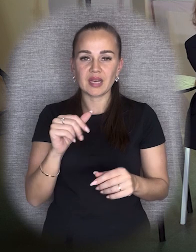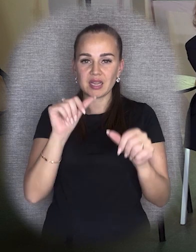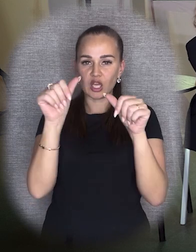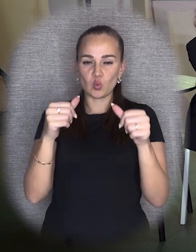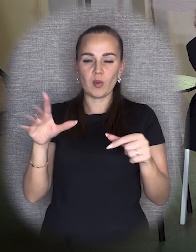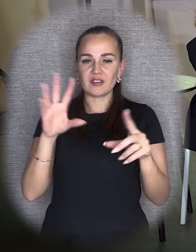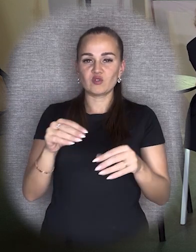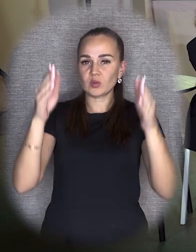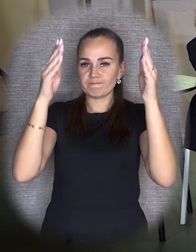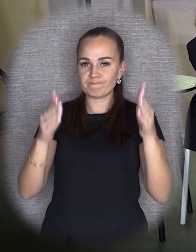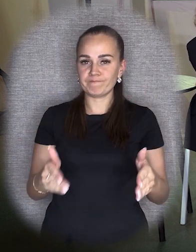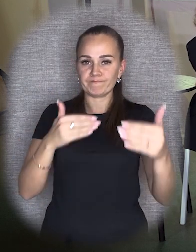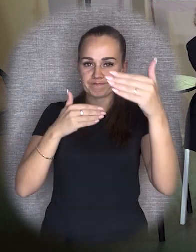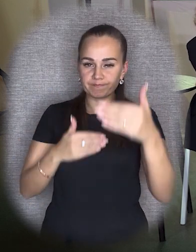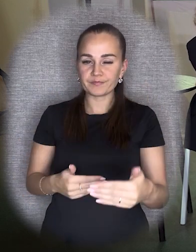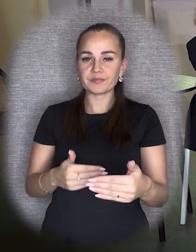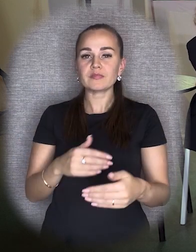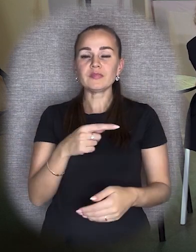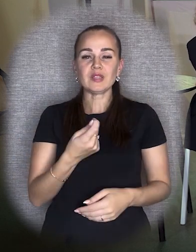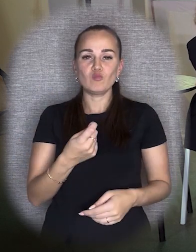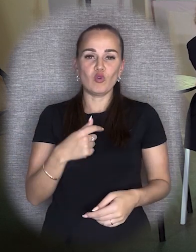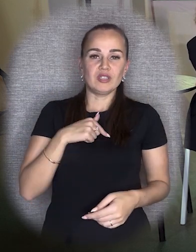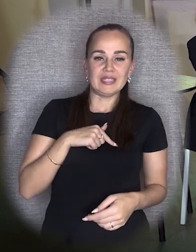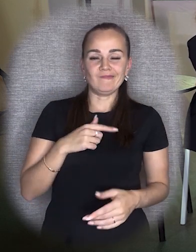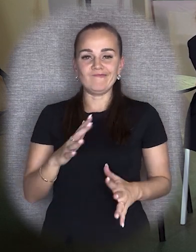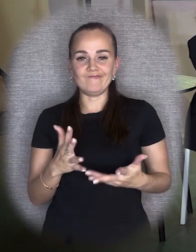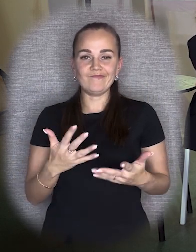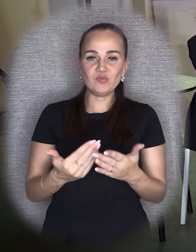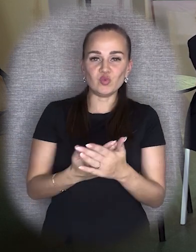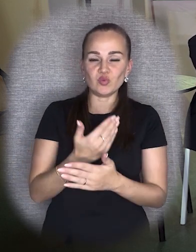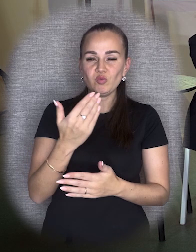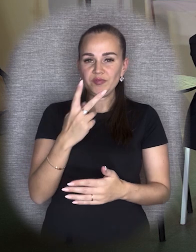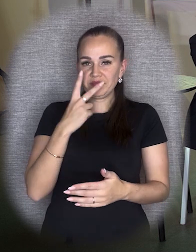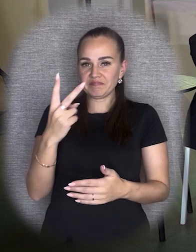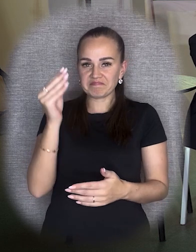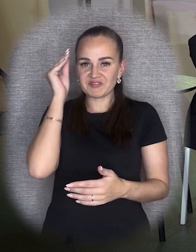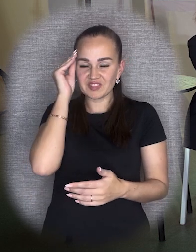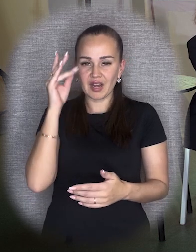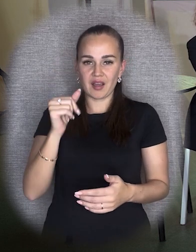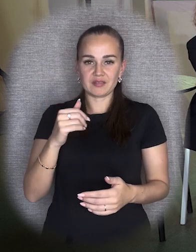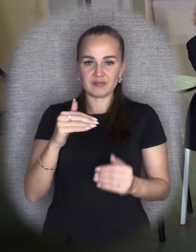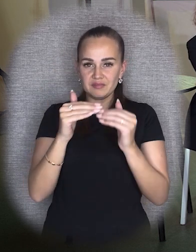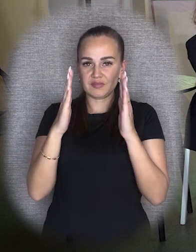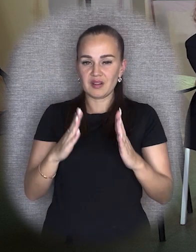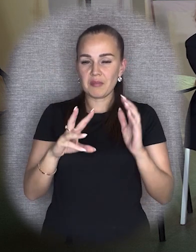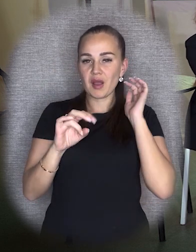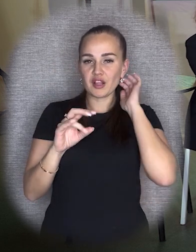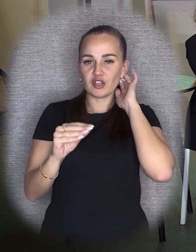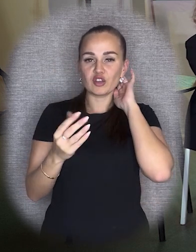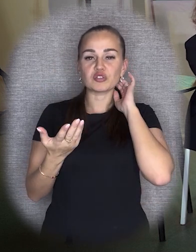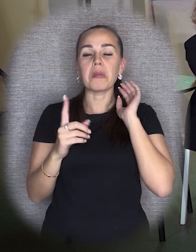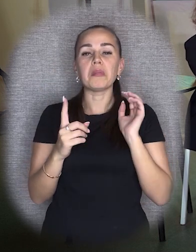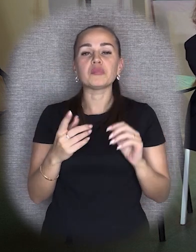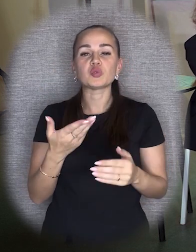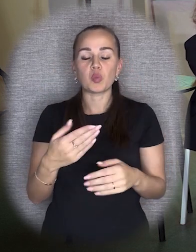Честно, нам было немножко не по себе от такого нового взгляда. Ну вот расскажите, пожалуйста, почему